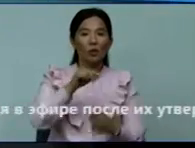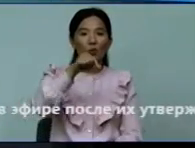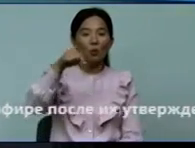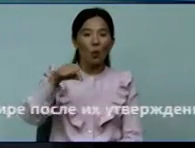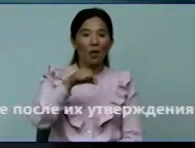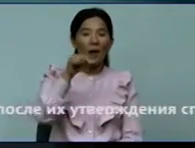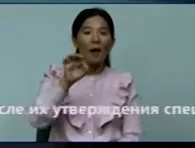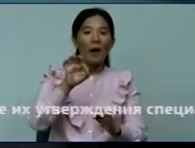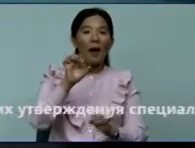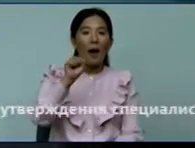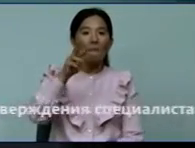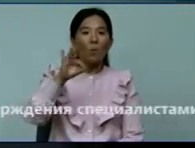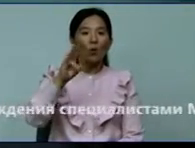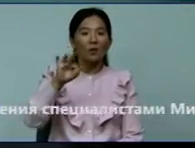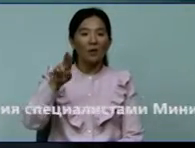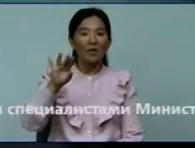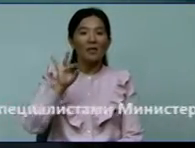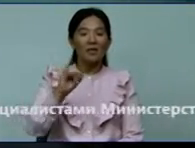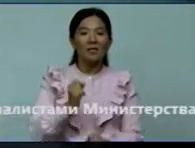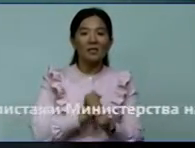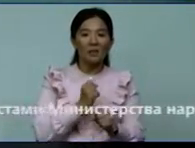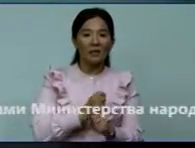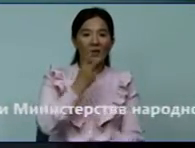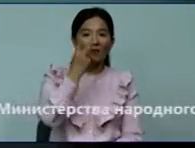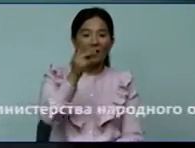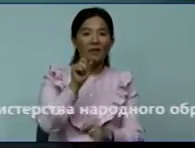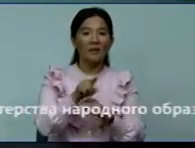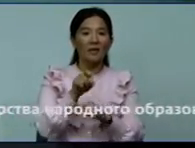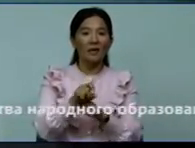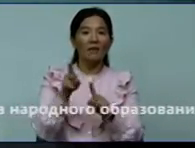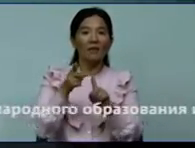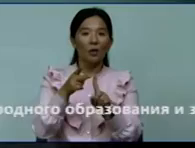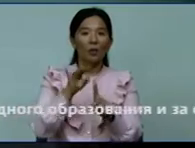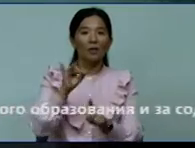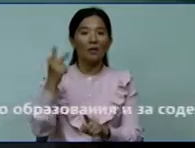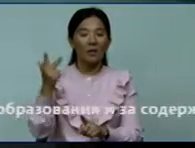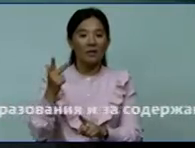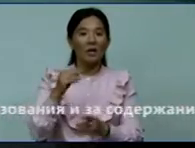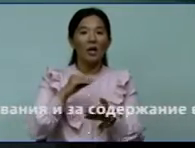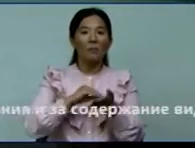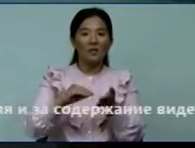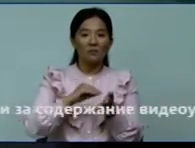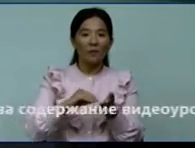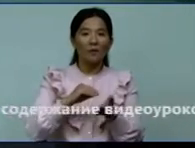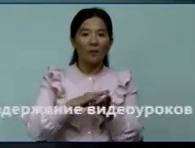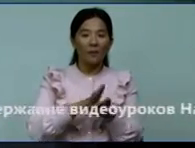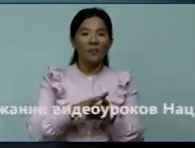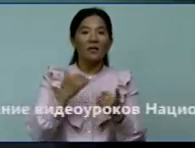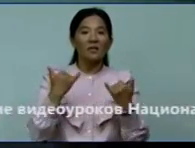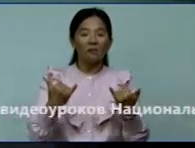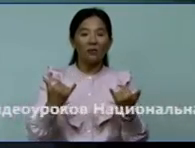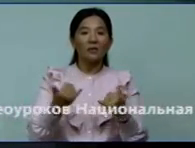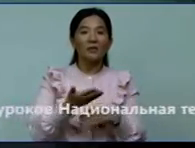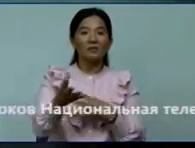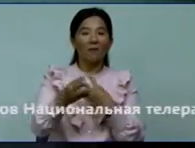аммония и сделать два задания, второе и третье, письменно. Сегодня мы с